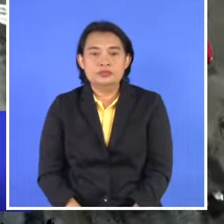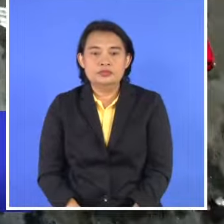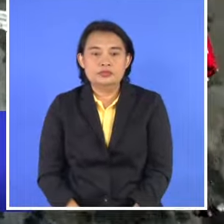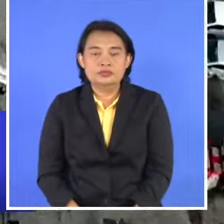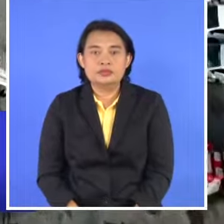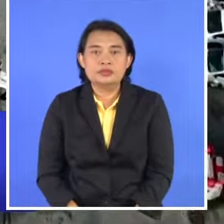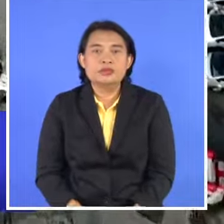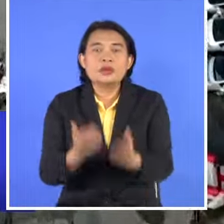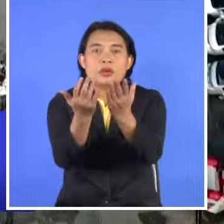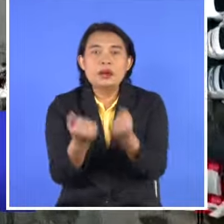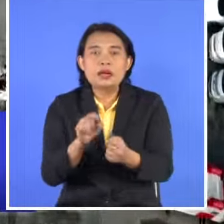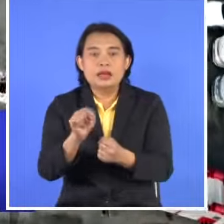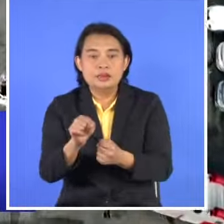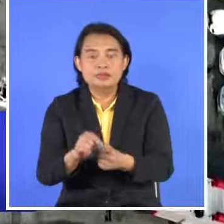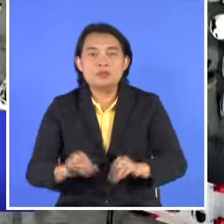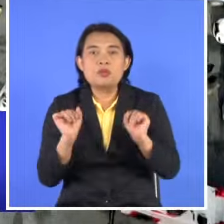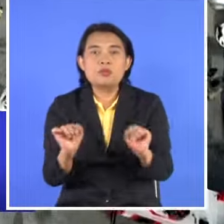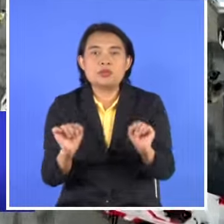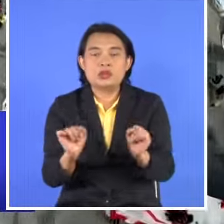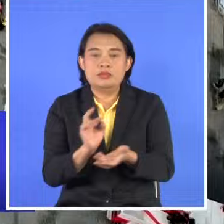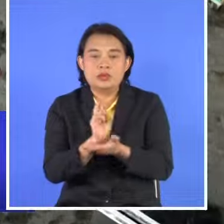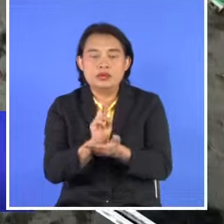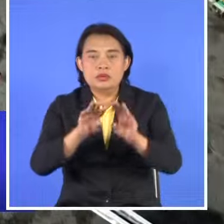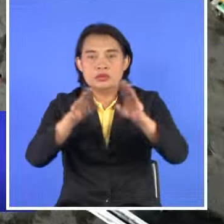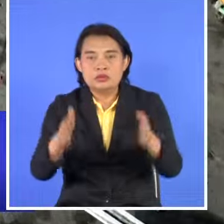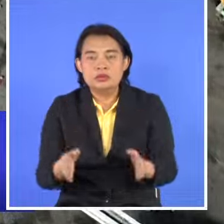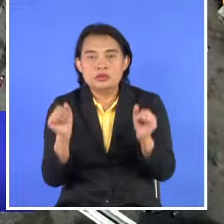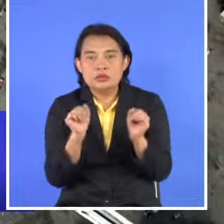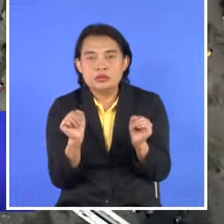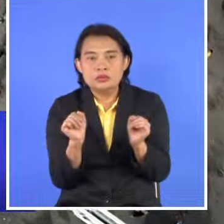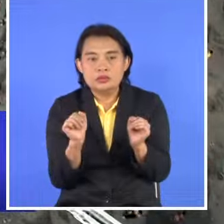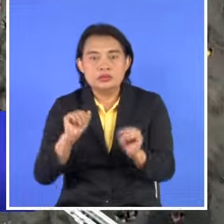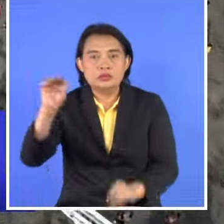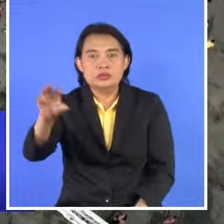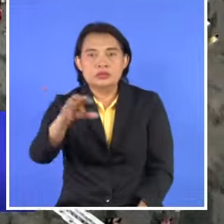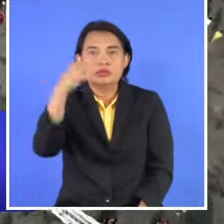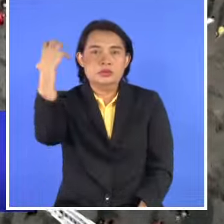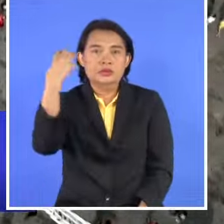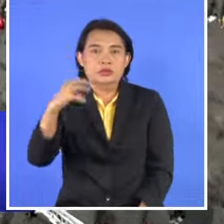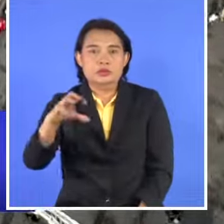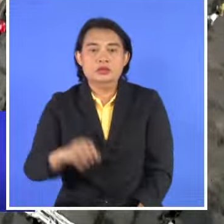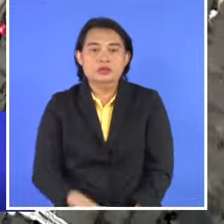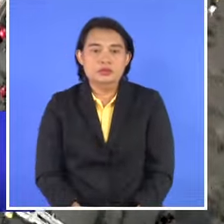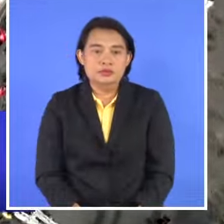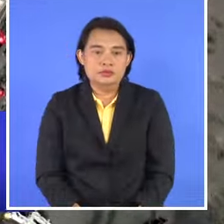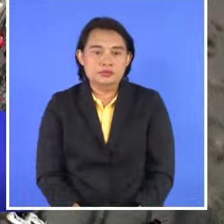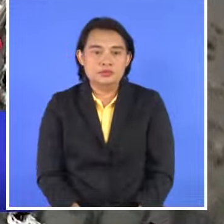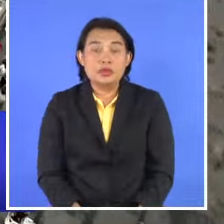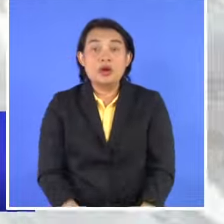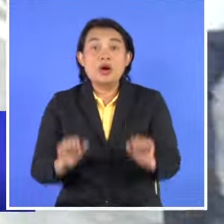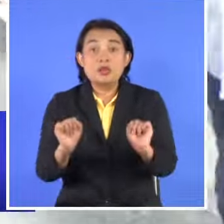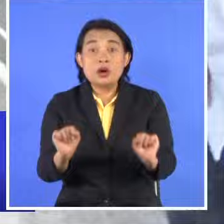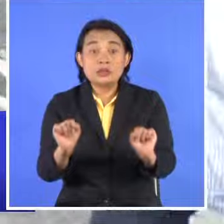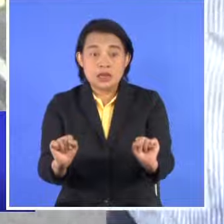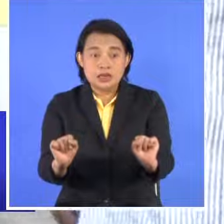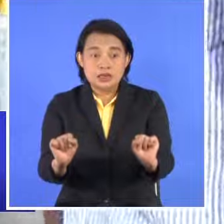ารับใช่ไหมล่ะมอเตอร์ไซค์เป็นรางวัลอย่างเงี้ยตู้เย็นพัดลมต่างๆที่ว่านี้ปรากฏว่านี่นะครับคนที่ได้มอเตอร์ไซค์เนี่ยนะ